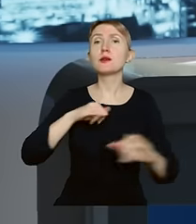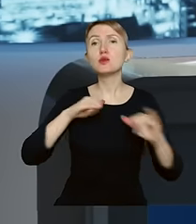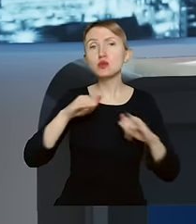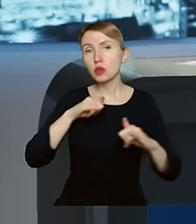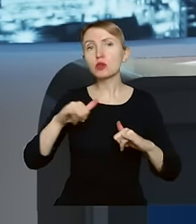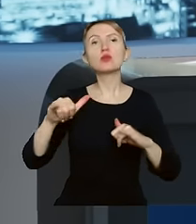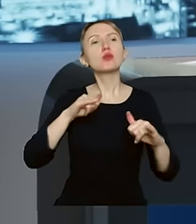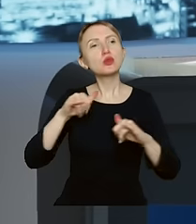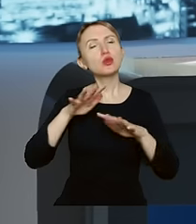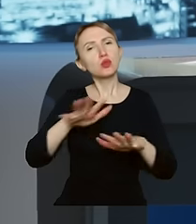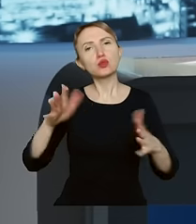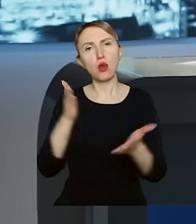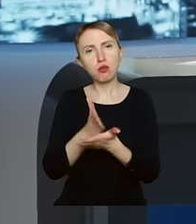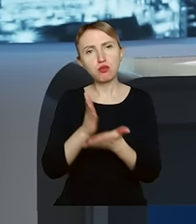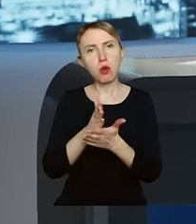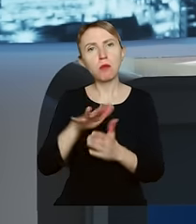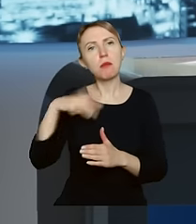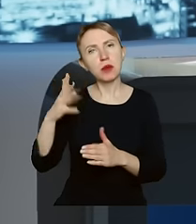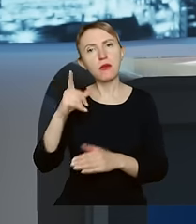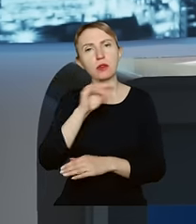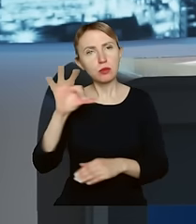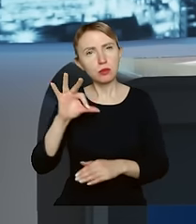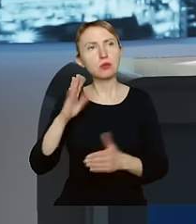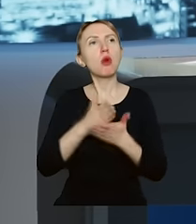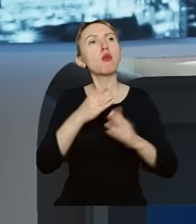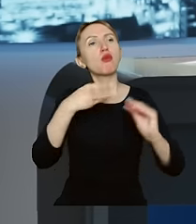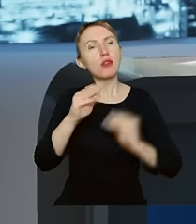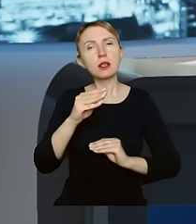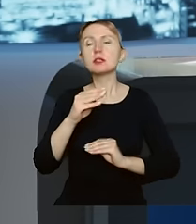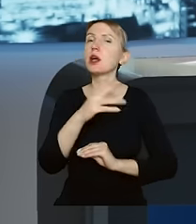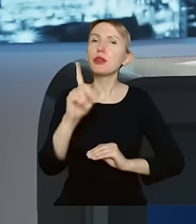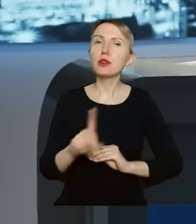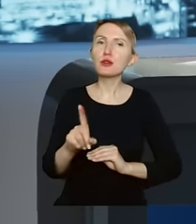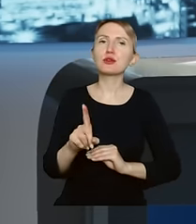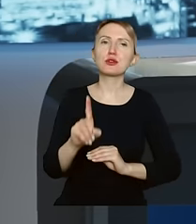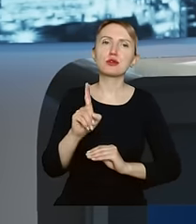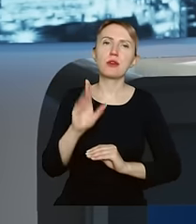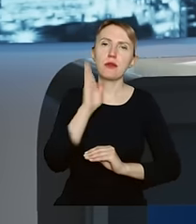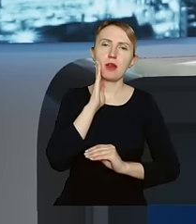pomógł prawicowy, pisowski, jak wiadomo,